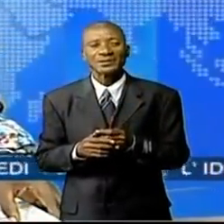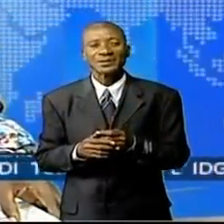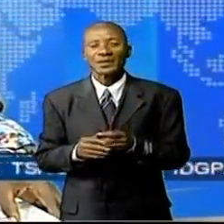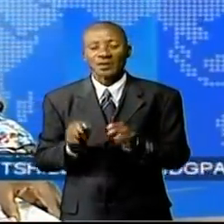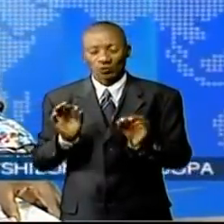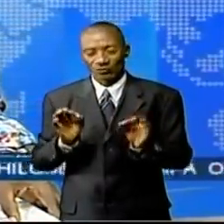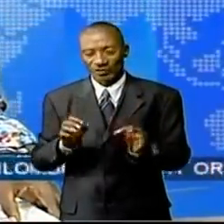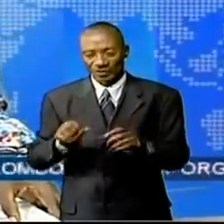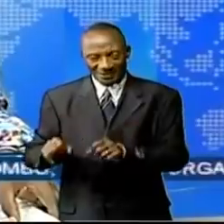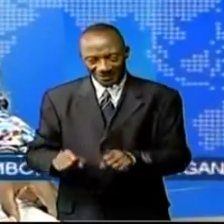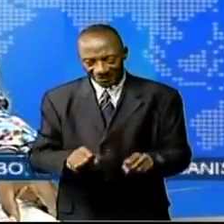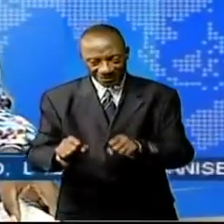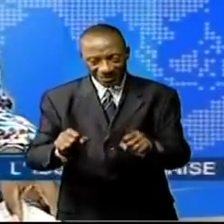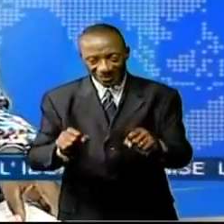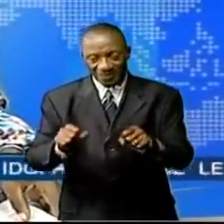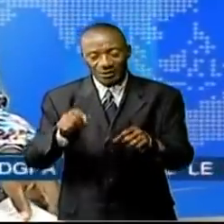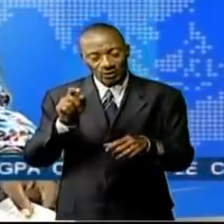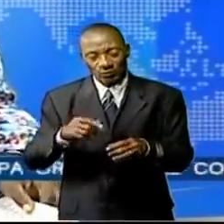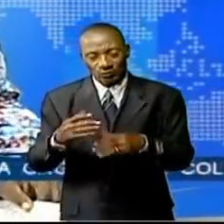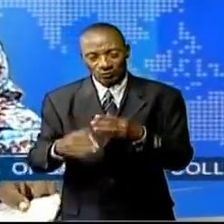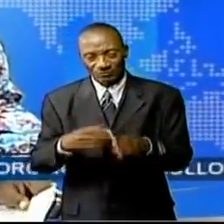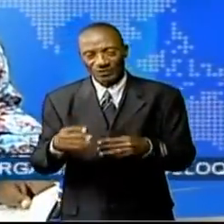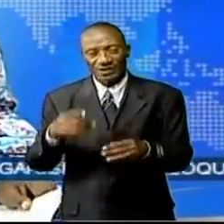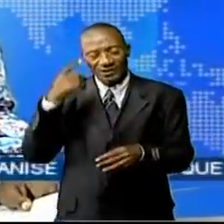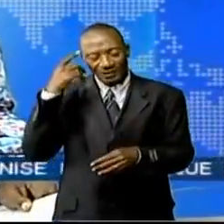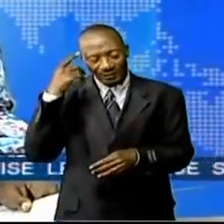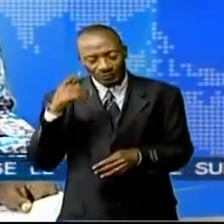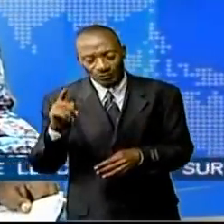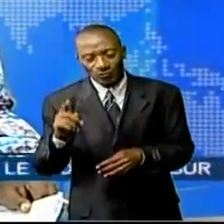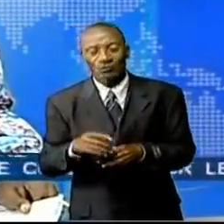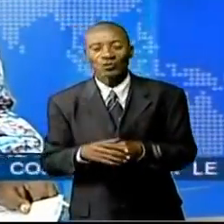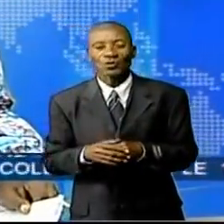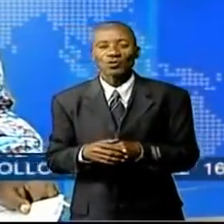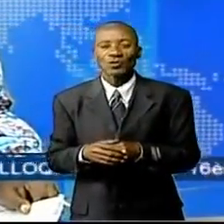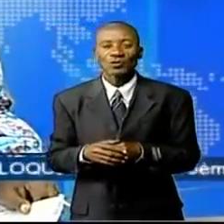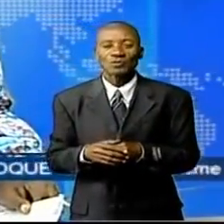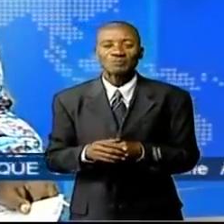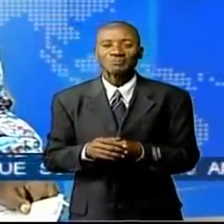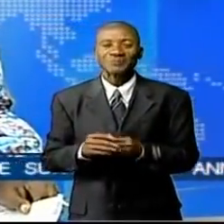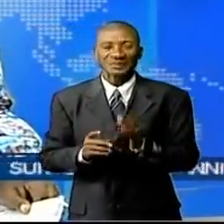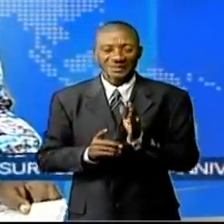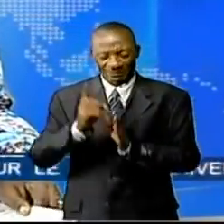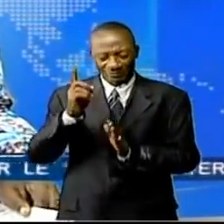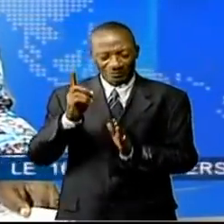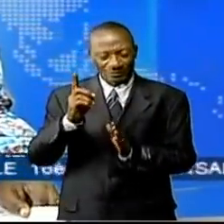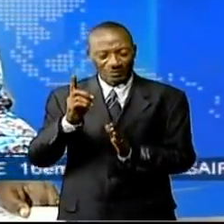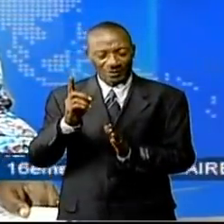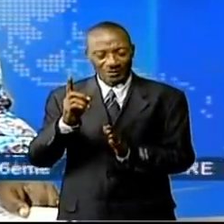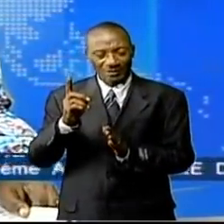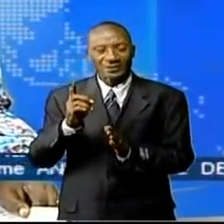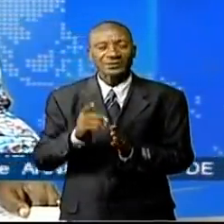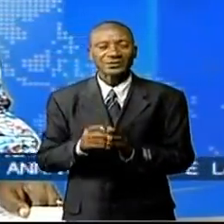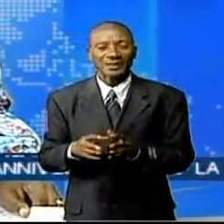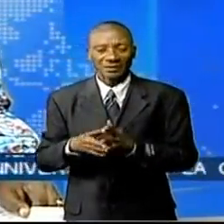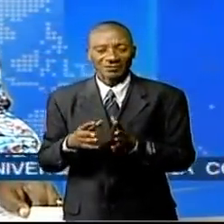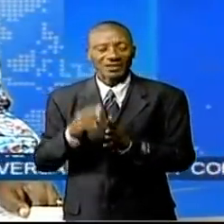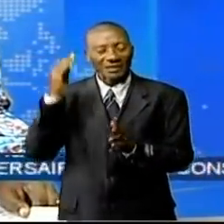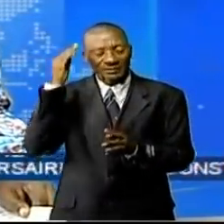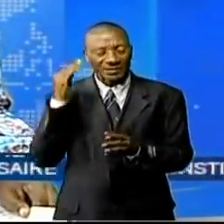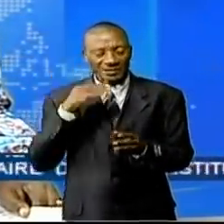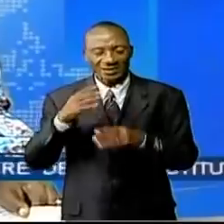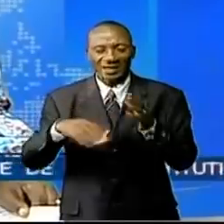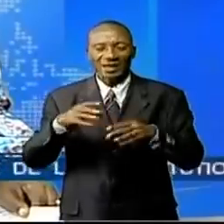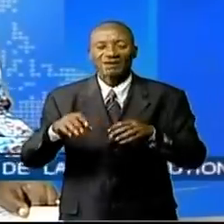protection sociale sera lancée dans les tout prochains jours. Les acteurs et autres experts se sont réunis autour du ministre des Affaires sociales et